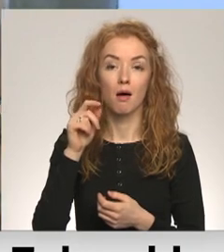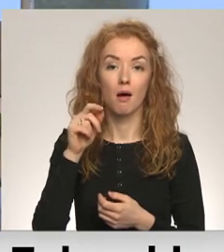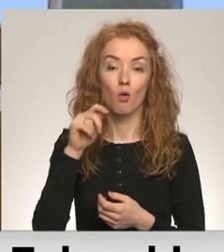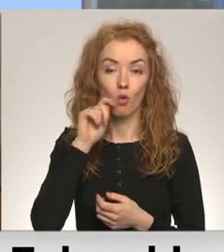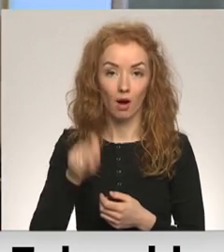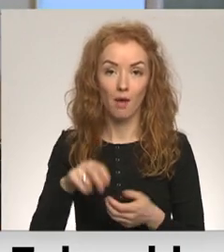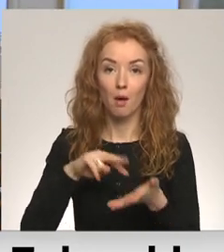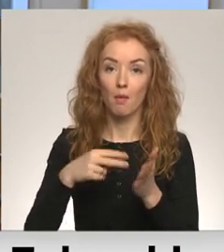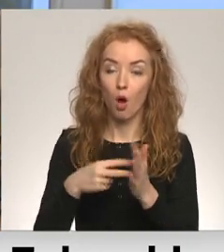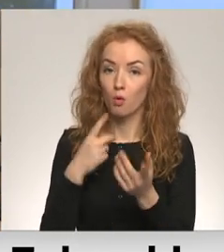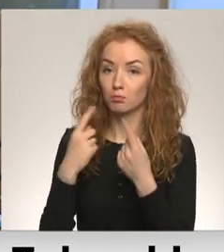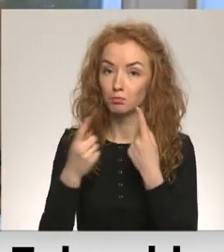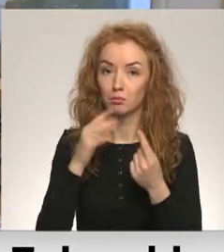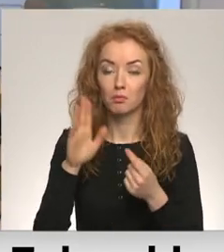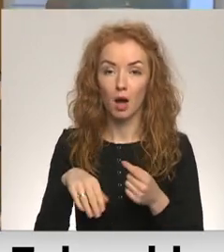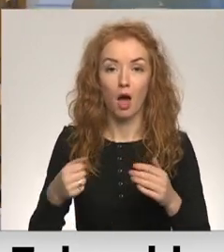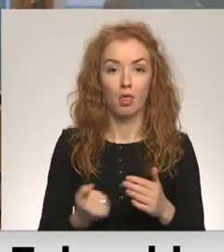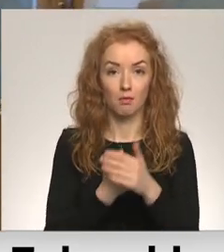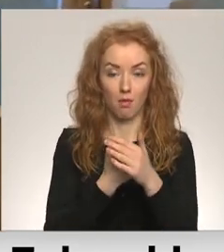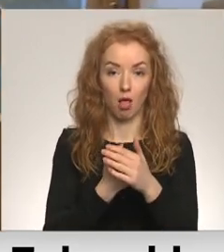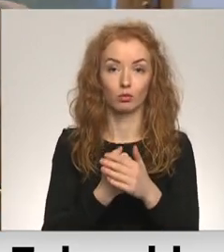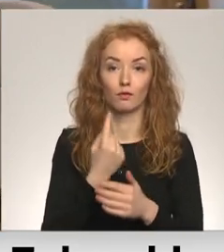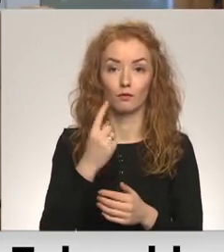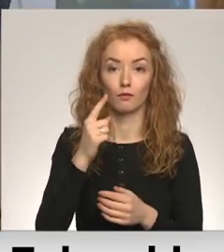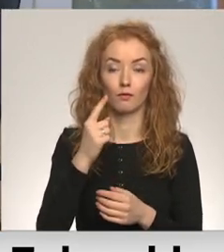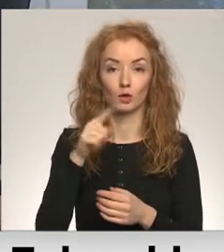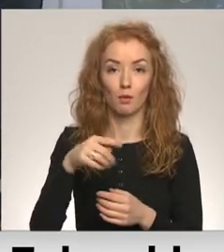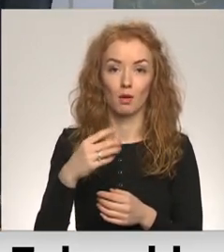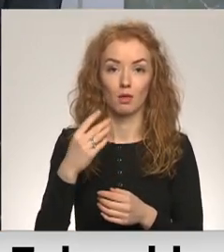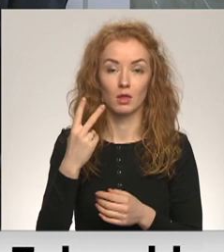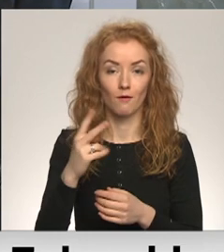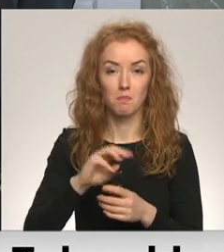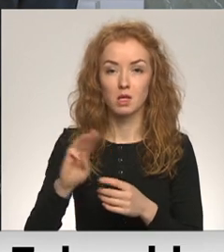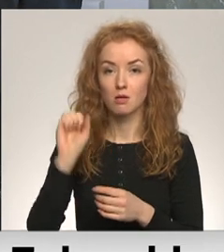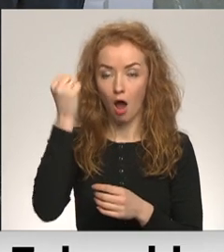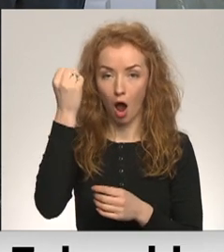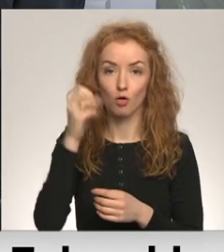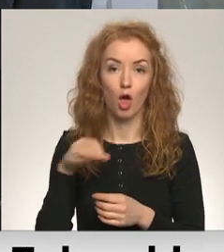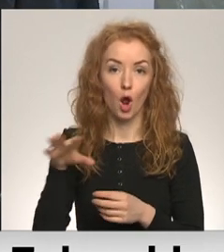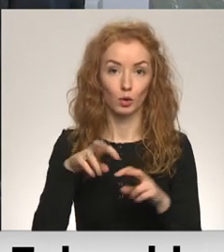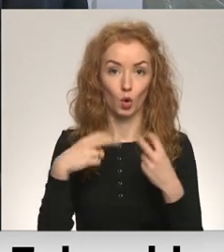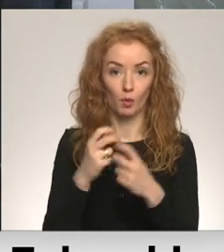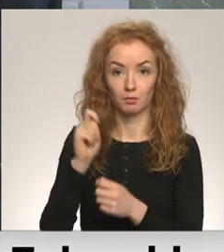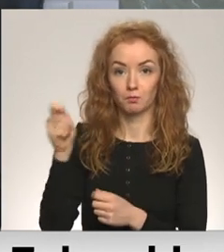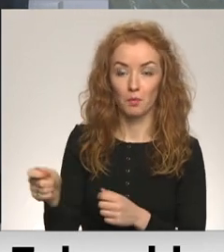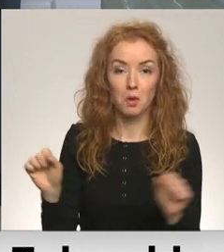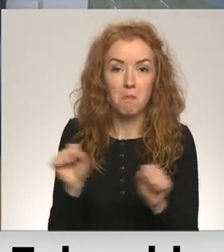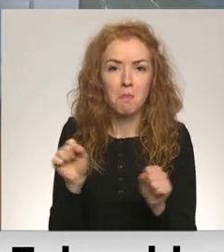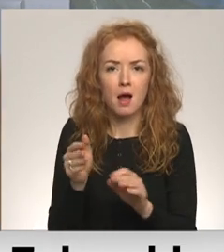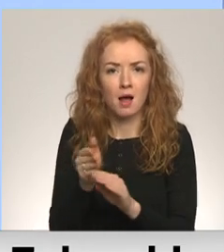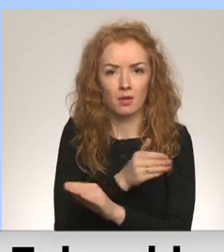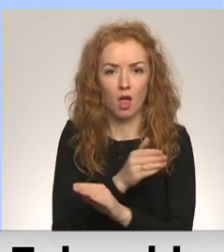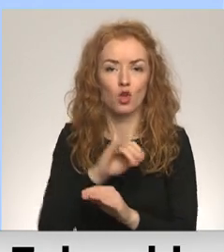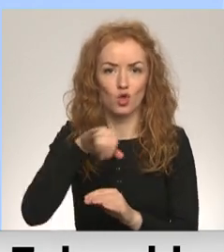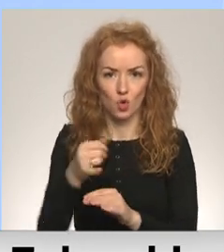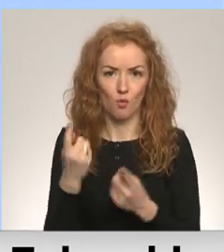ārkārtas finanšu atbalstu Ukrainai 1,2 miljārdu eiro apmērā, ko Eiropas komisija gatavojas piešķirt pātrināt, ņemot vērā